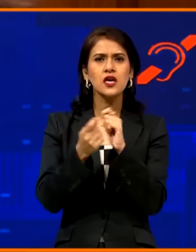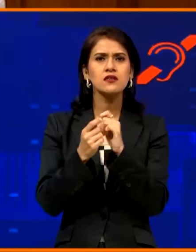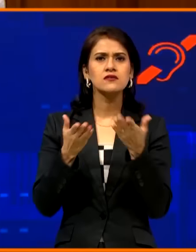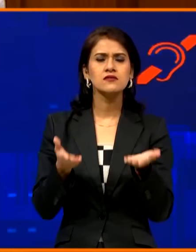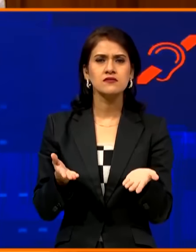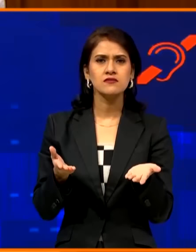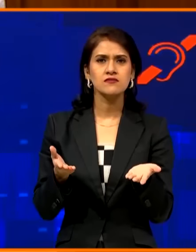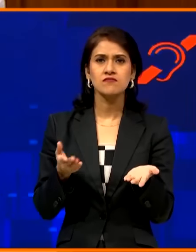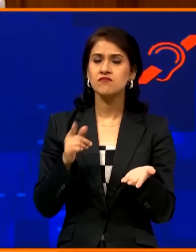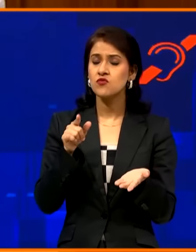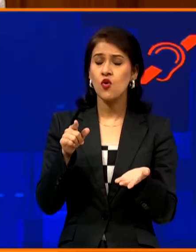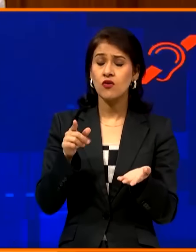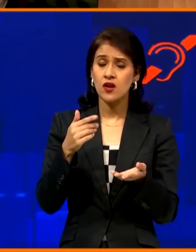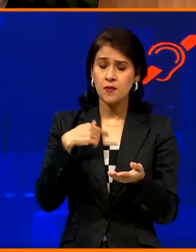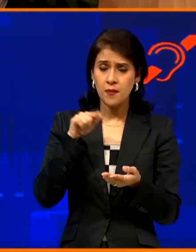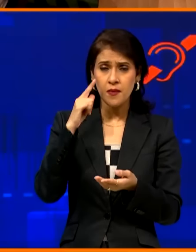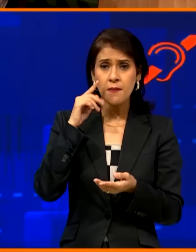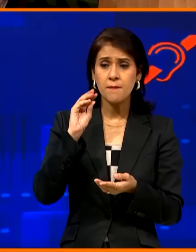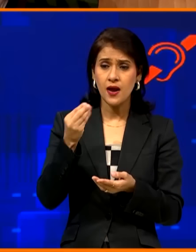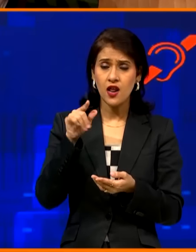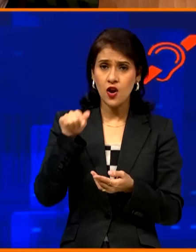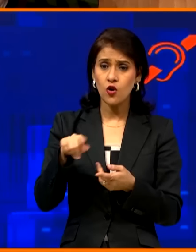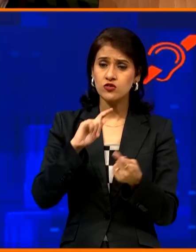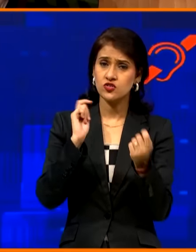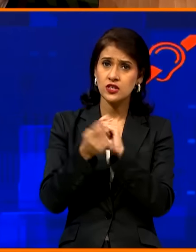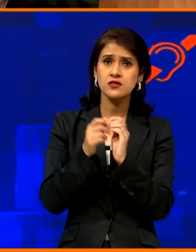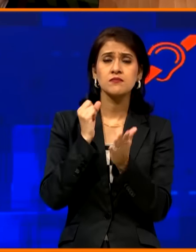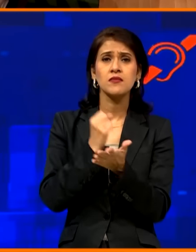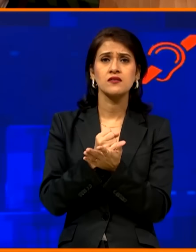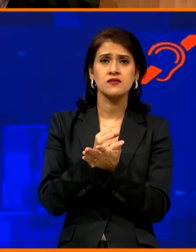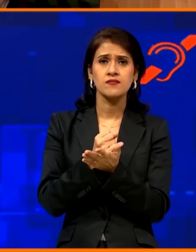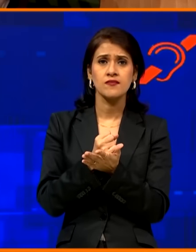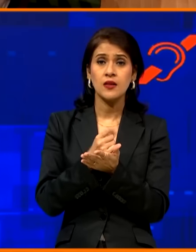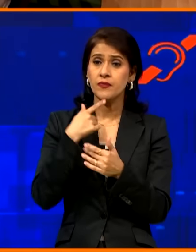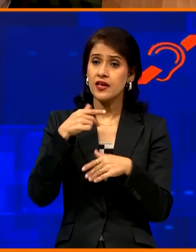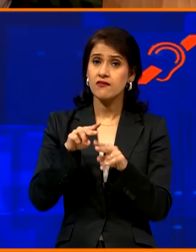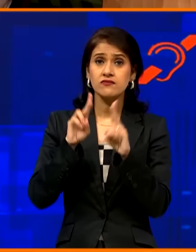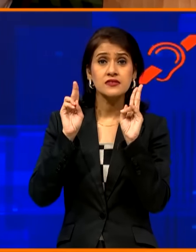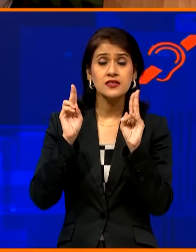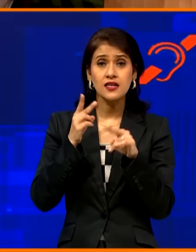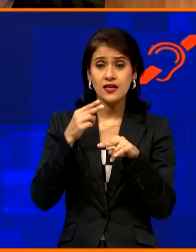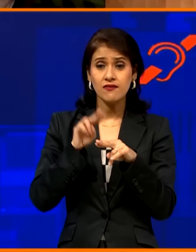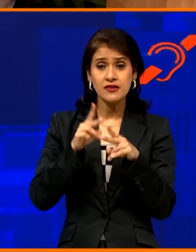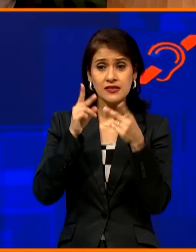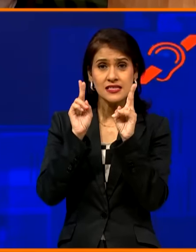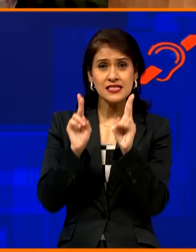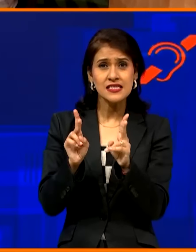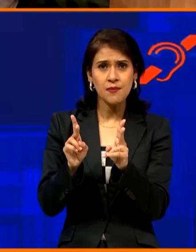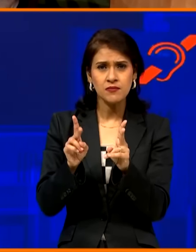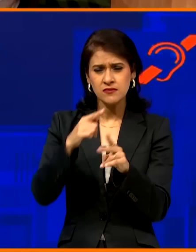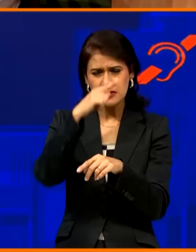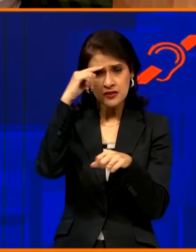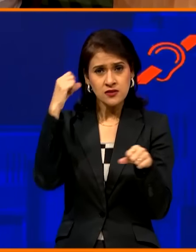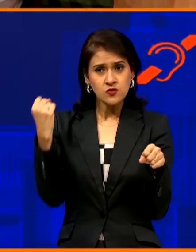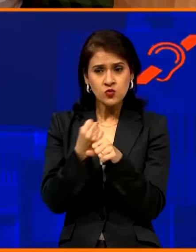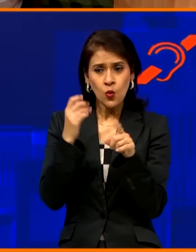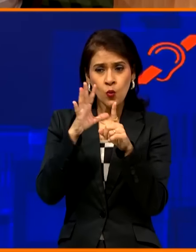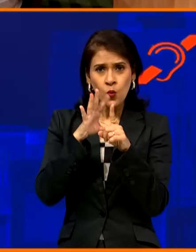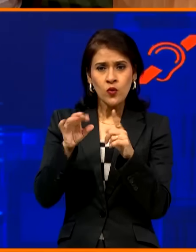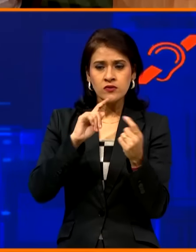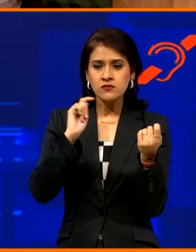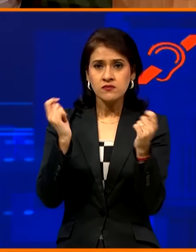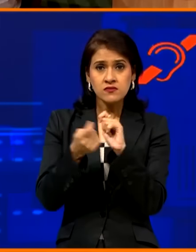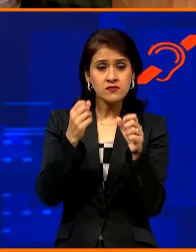जरूरत है इसे करेक्ट करने की अगर इसका करेक्शन नहीं होगा और करेक्शन के लिए सिंसियर एफर्ट नहीं होंगे